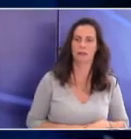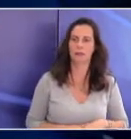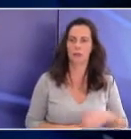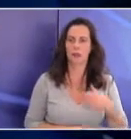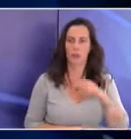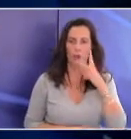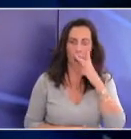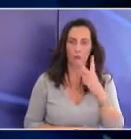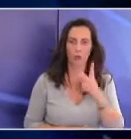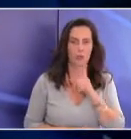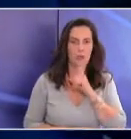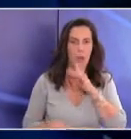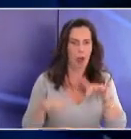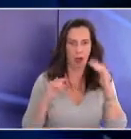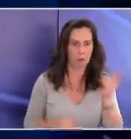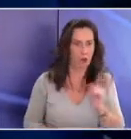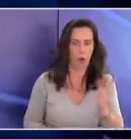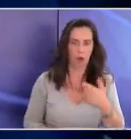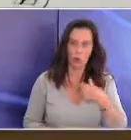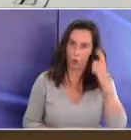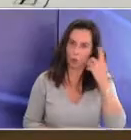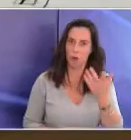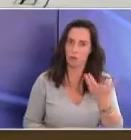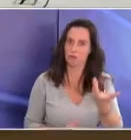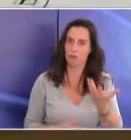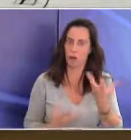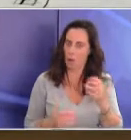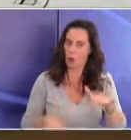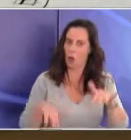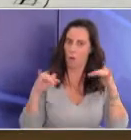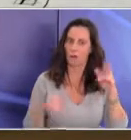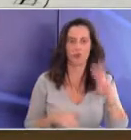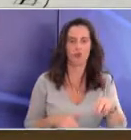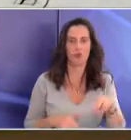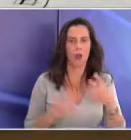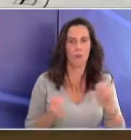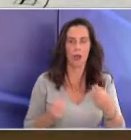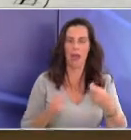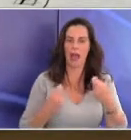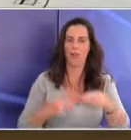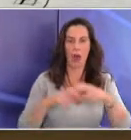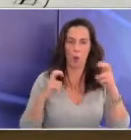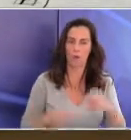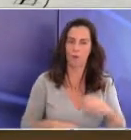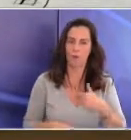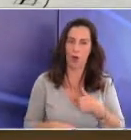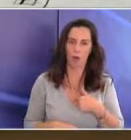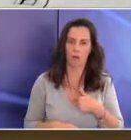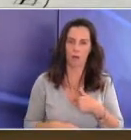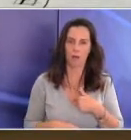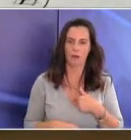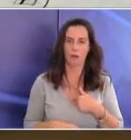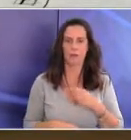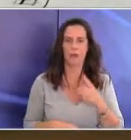אני לא ראיתי שכמות הצופים היא לא כל כך מרשימה, אני חושבת שהיא גדולה, ואני חושבת שיש גם הרבה מאוד חברי עמותה, ואני דווקא,